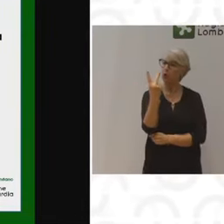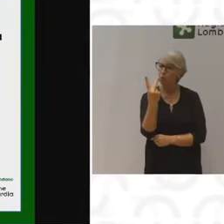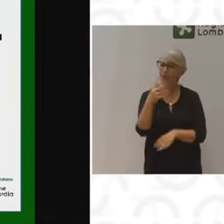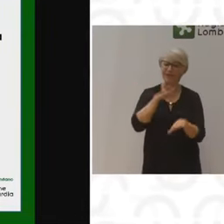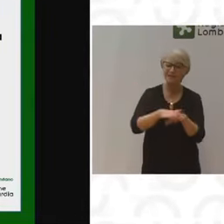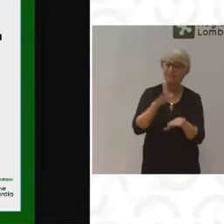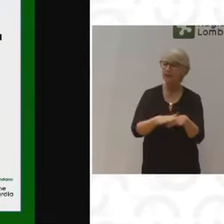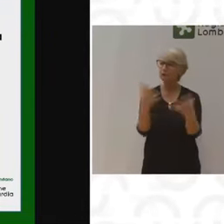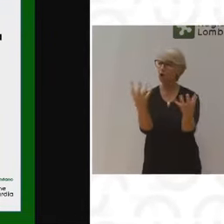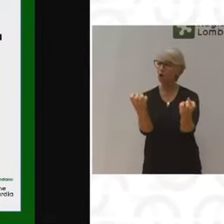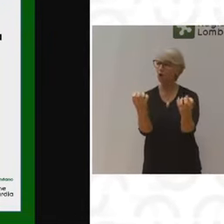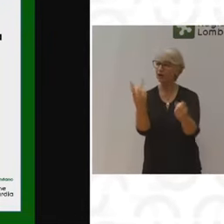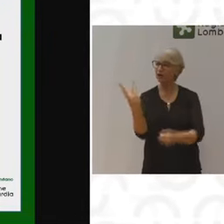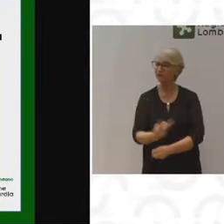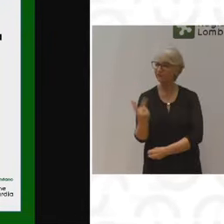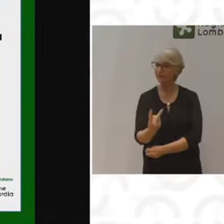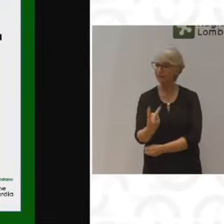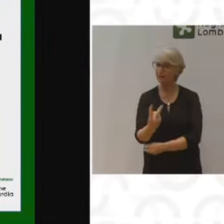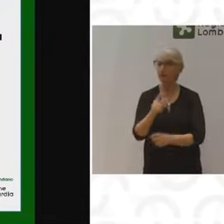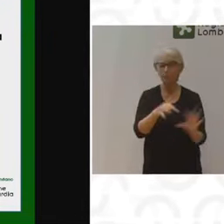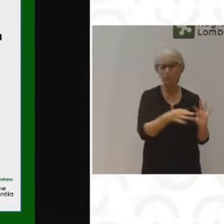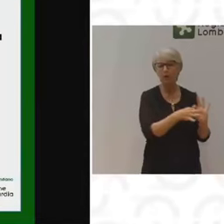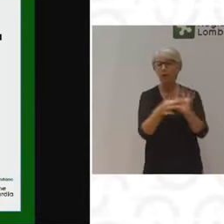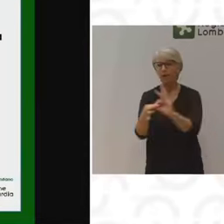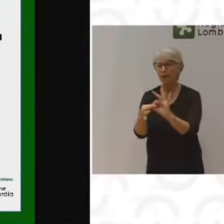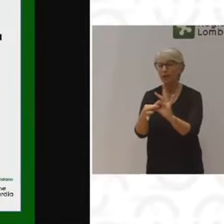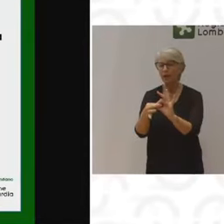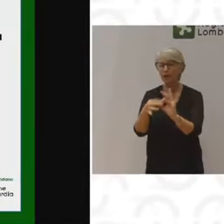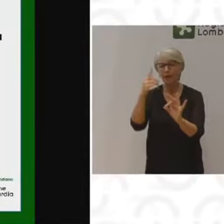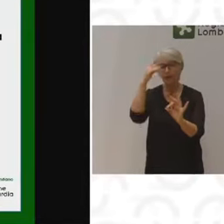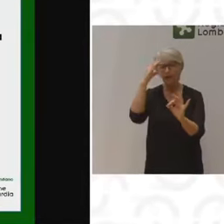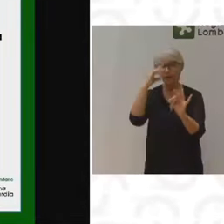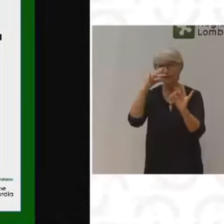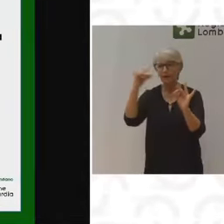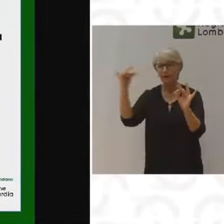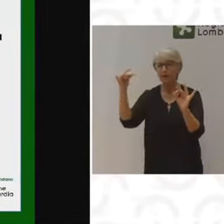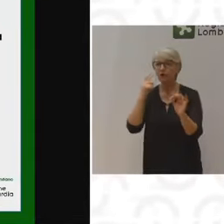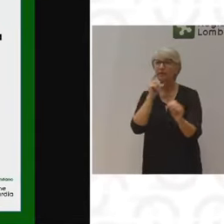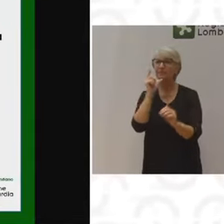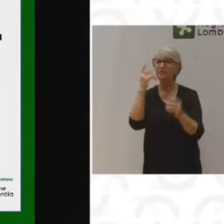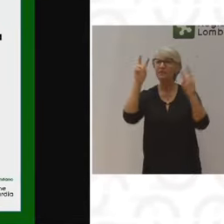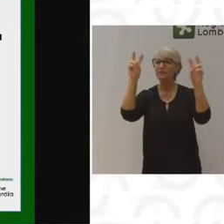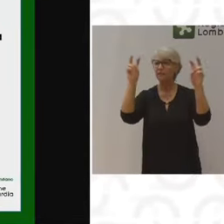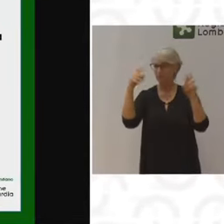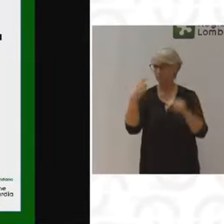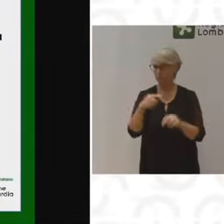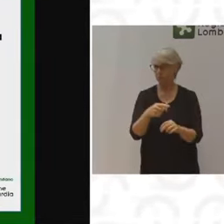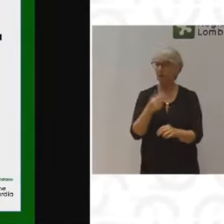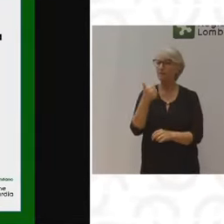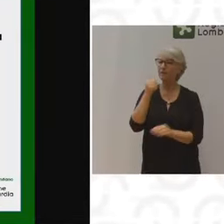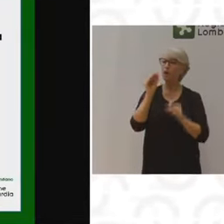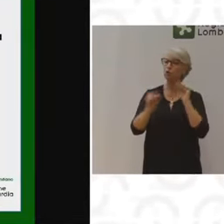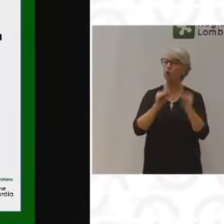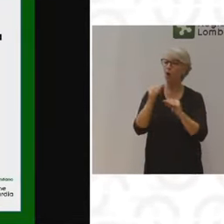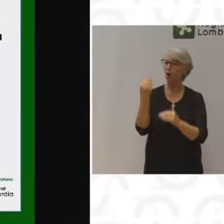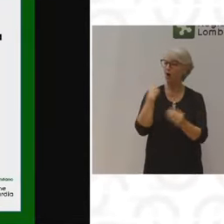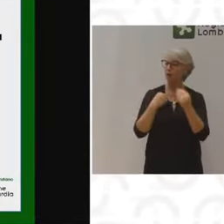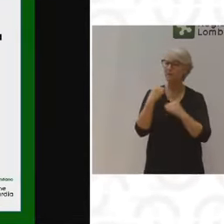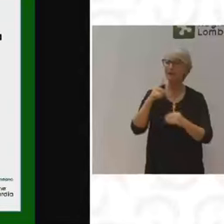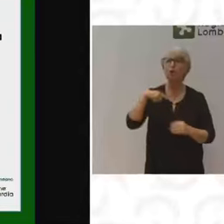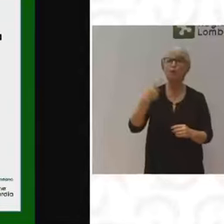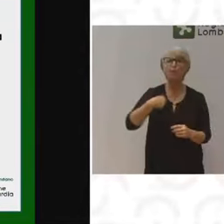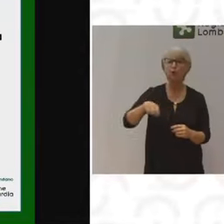vere, vissute, ma anche sono legati da un filo logico, da un filo di tema. La prima domanda che ovviamente ci facciamo incontrando il dopo